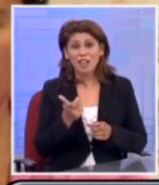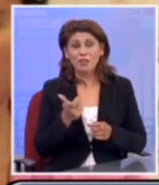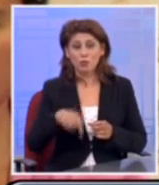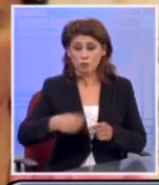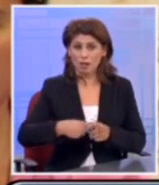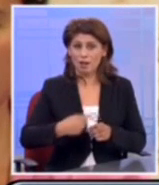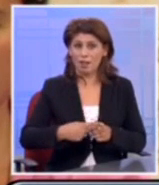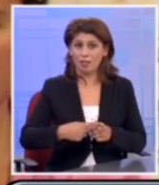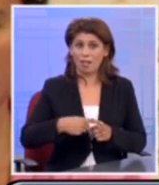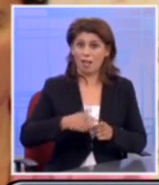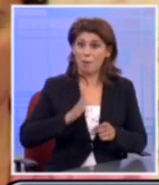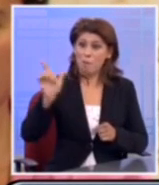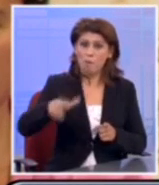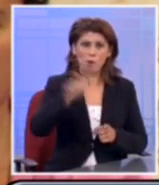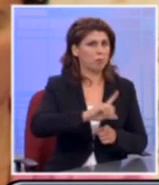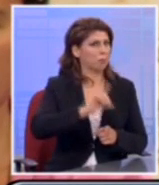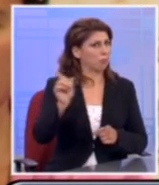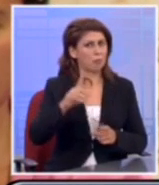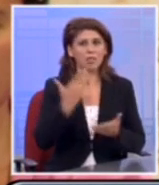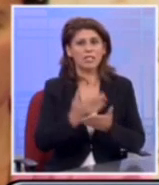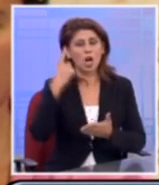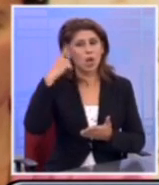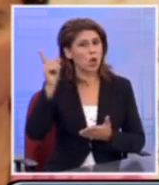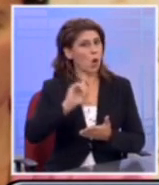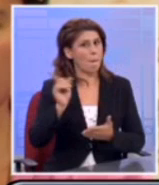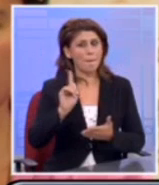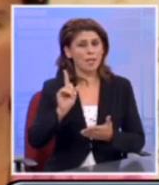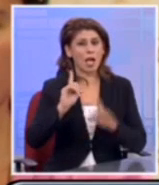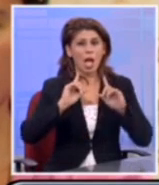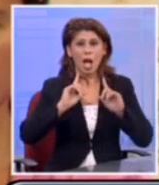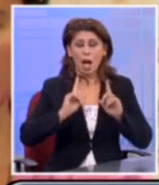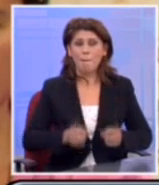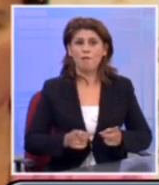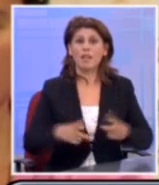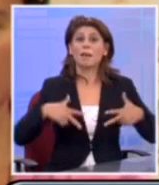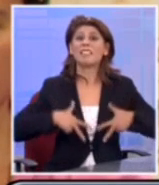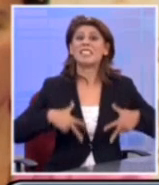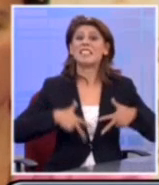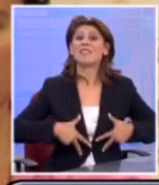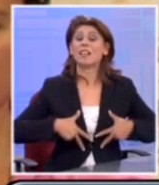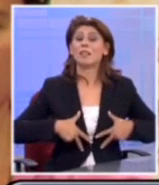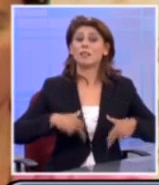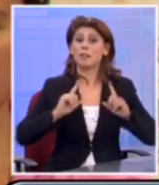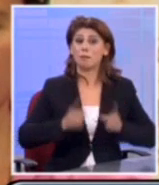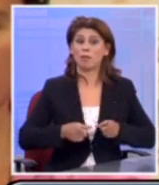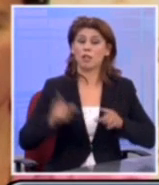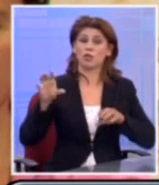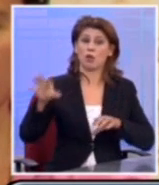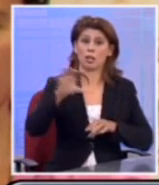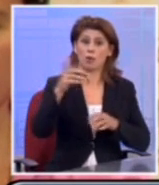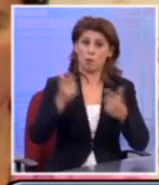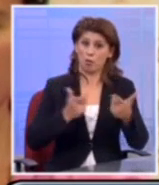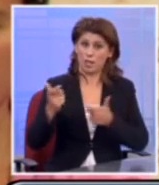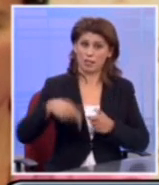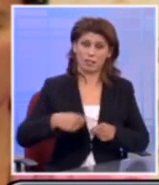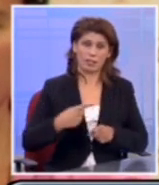στην Ελλάδα εκείνη. Δεν τους ζήτησε κανείς τη γνώμη τους. Αποφάσεις λήφθησαν από τις κυβερνήσεις των χωρών που δάνεισαν